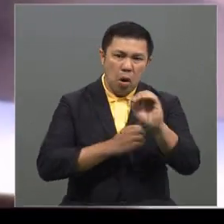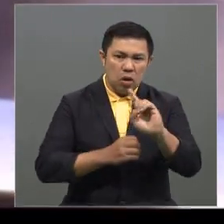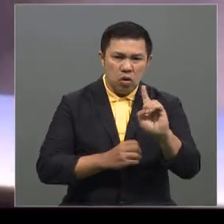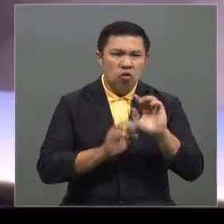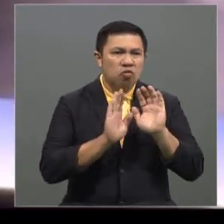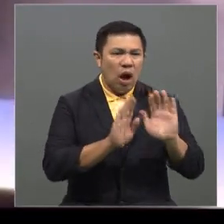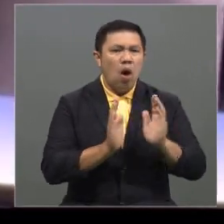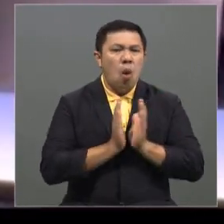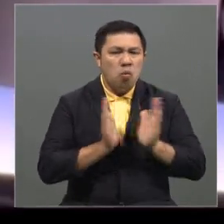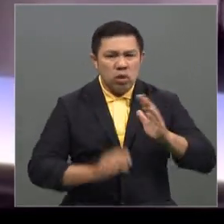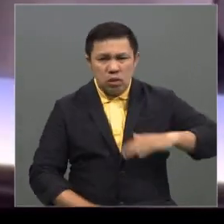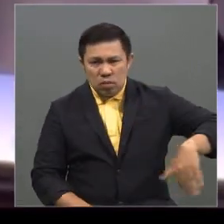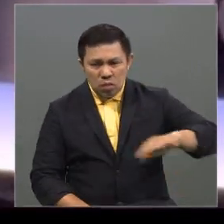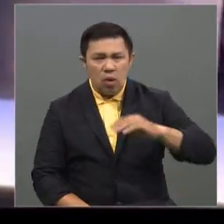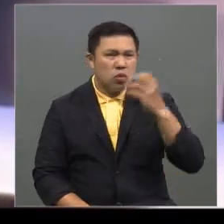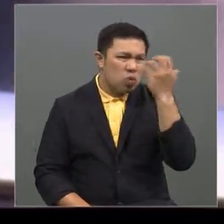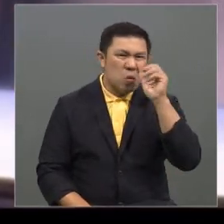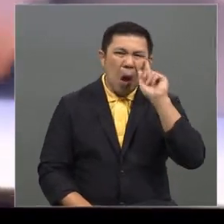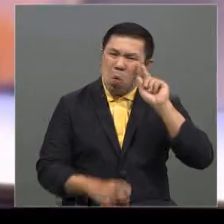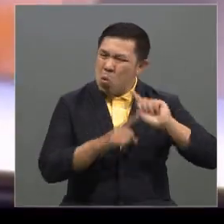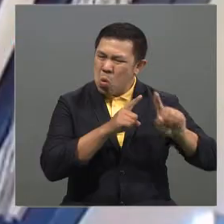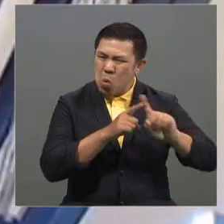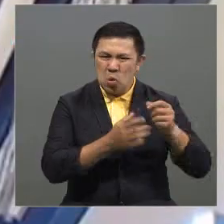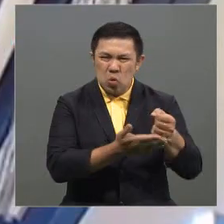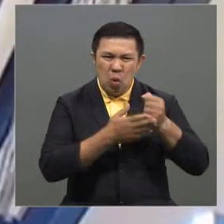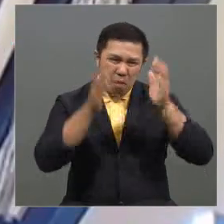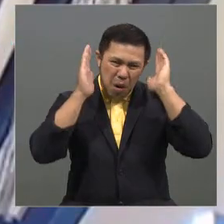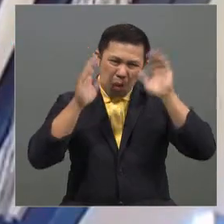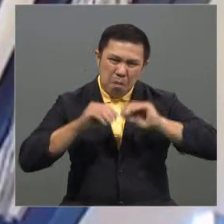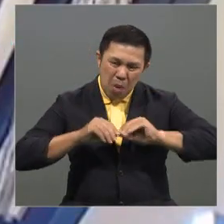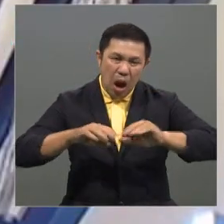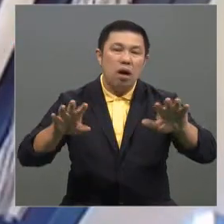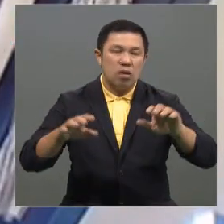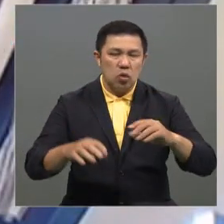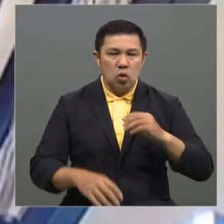วก็ฝากขอบคุณทุกๆคนและสื่อทุกช่องทางที่ช่วยลงข่าวประชาสัมพันธ์นะครับ